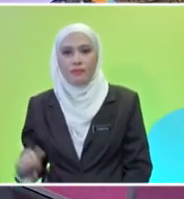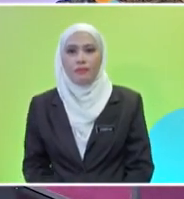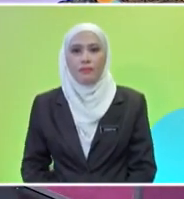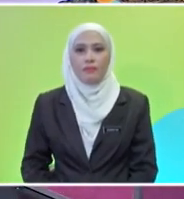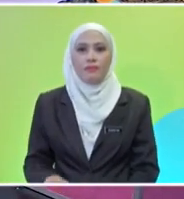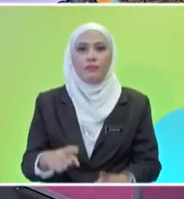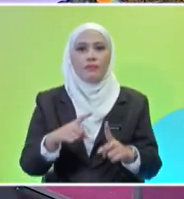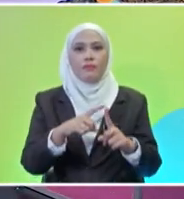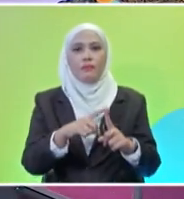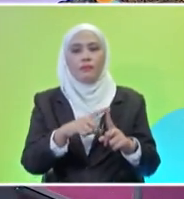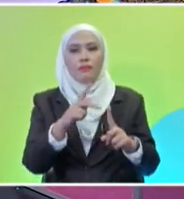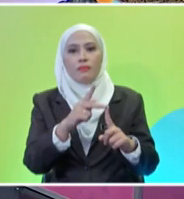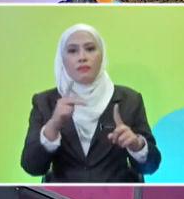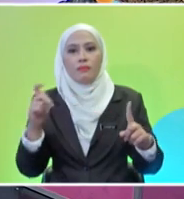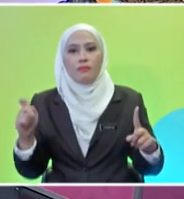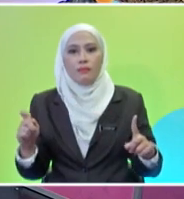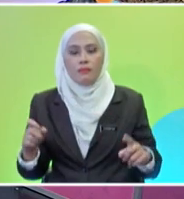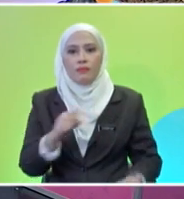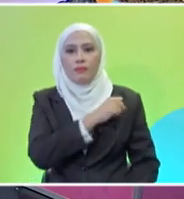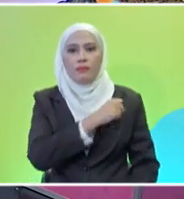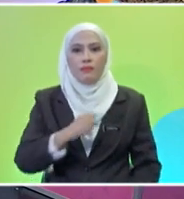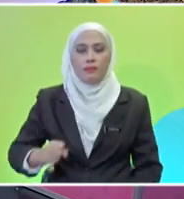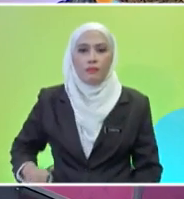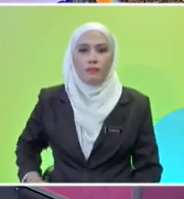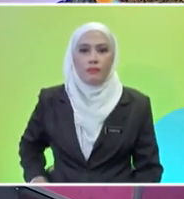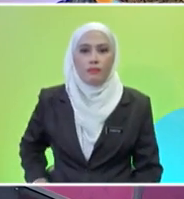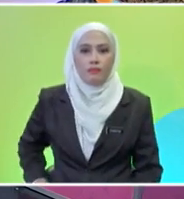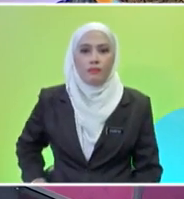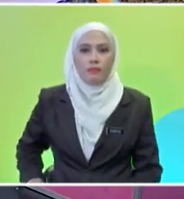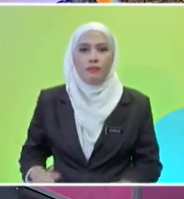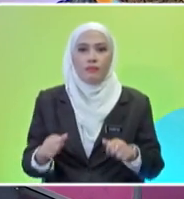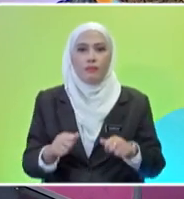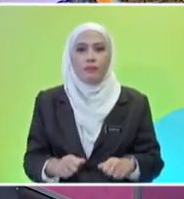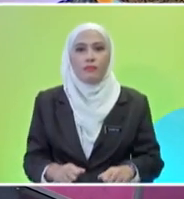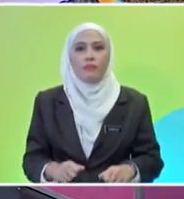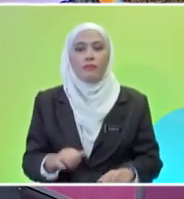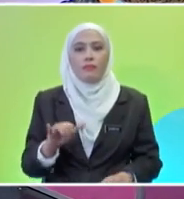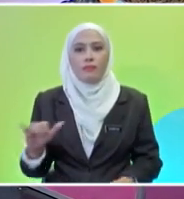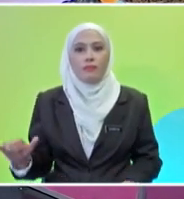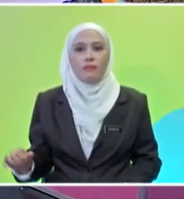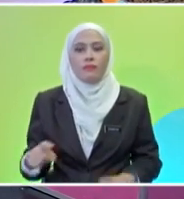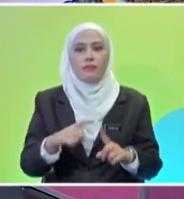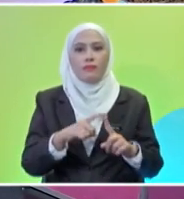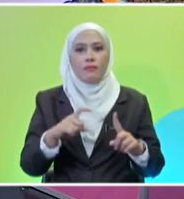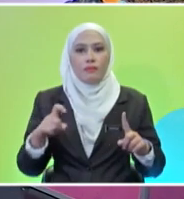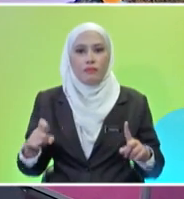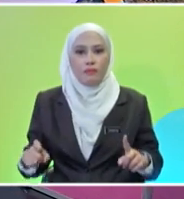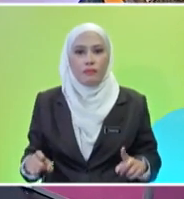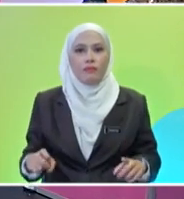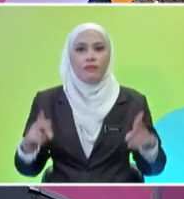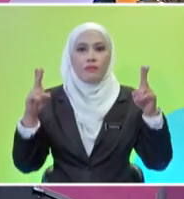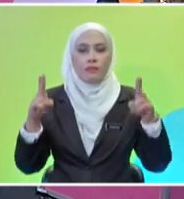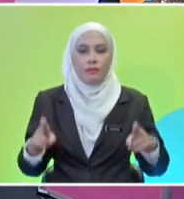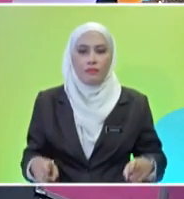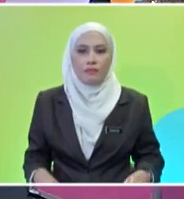daripada Sultan warga asalnya daripada rakyat warkah bicara daripada